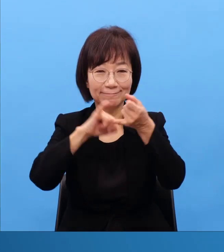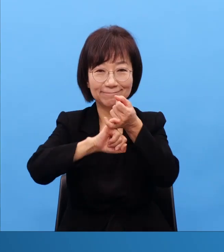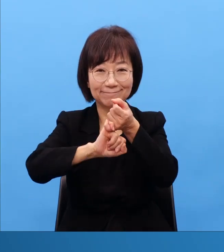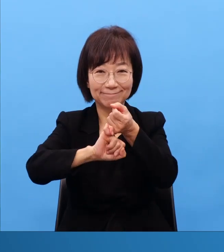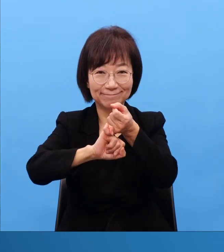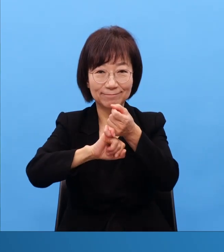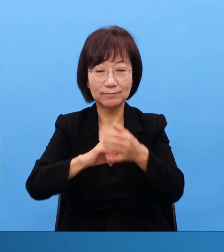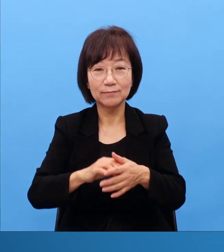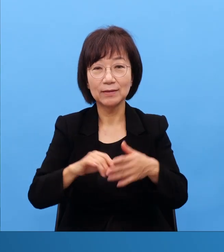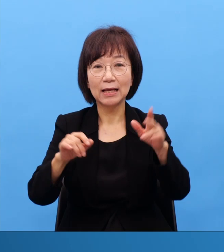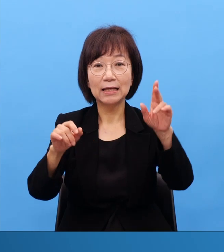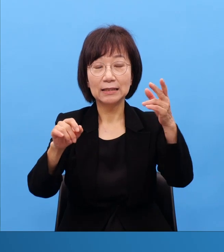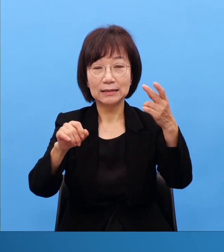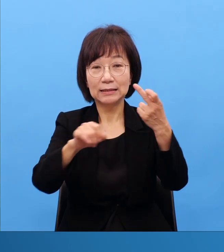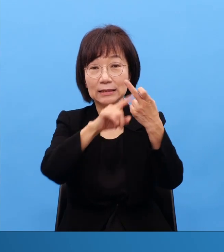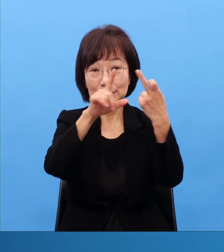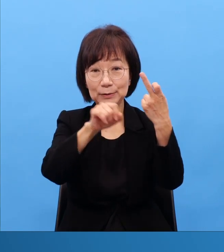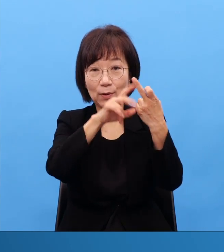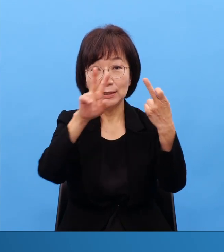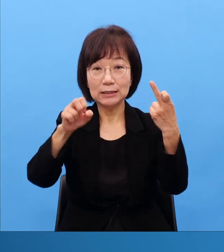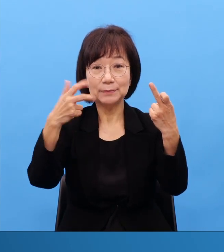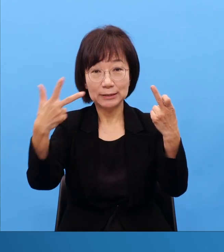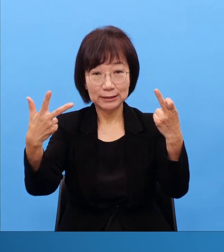훈련은 12월 27일에 열립니다.